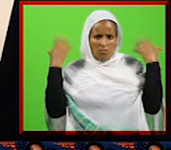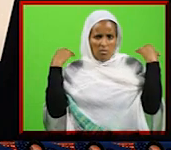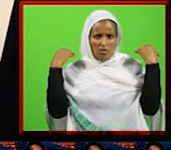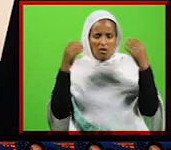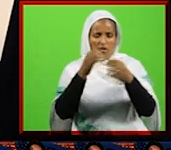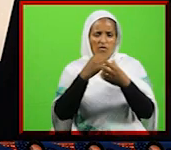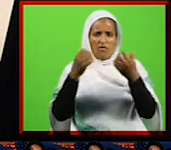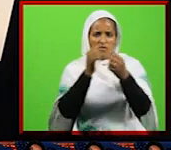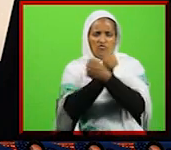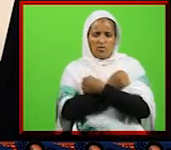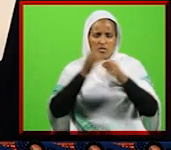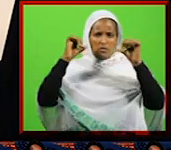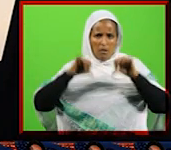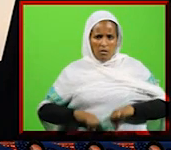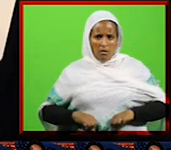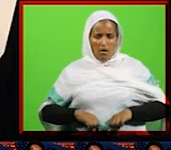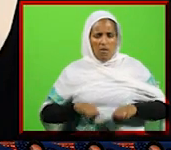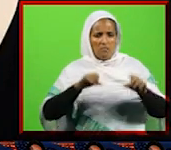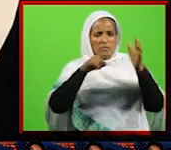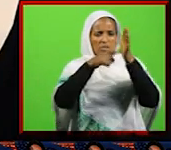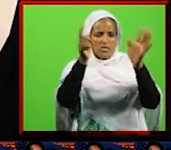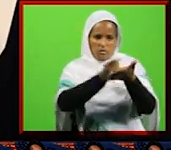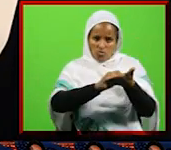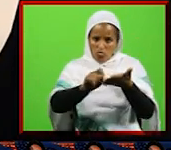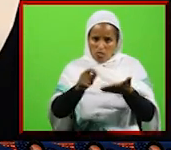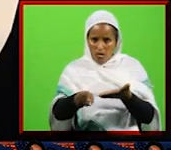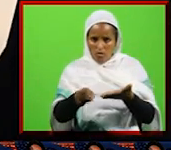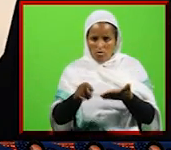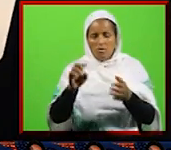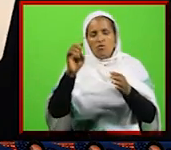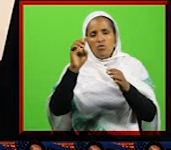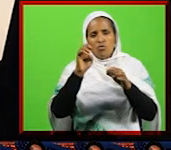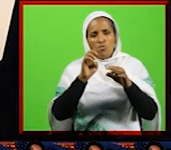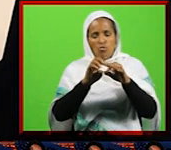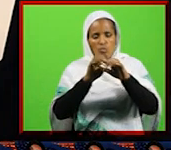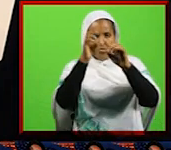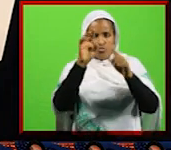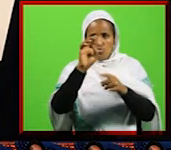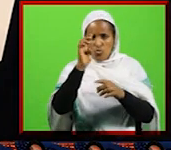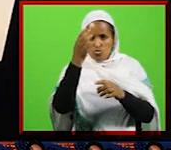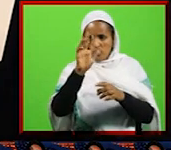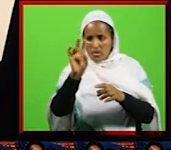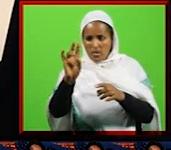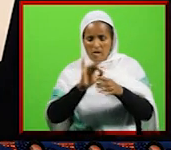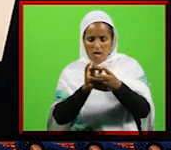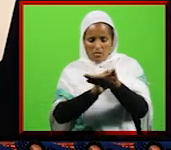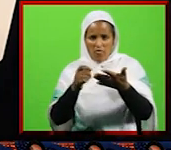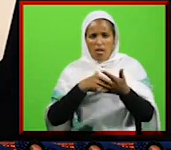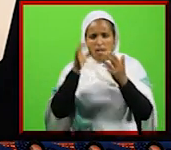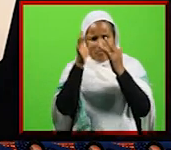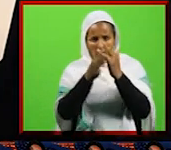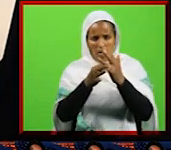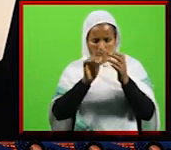ቅዱስ ጳውሎስ ወስዶታል። ይሄ በግልጽ ጽፎታ ነው በቆሮንቶስ 7 ላይ ተጽፎ ተቀምጧል። ባል በራሱ አካል ላይ